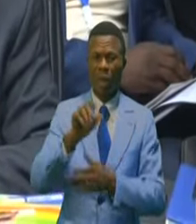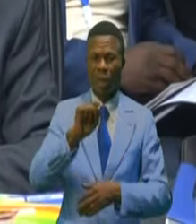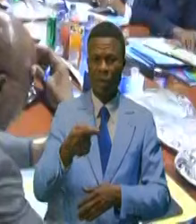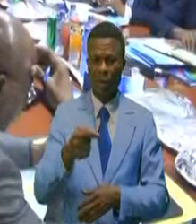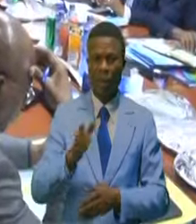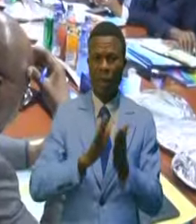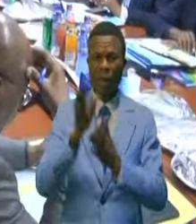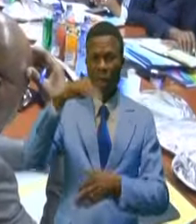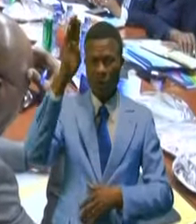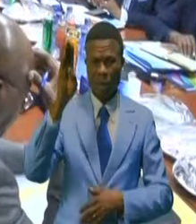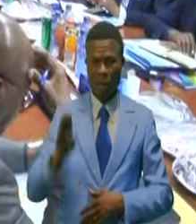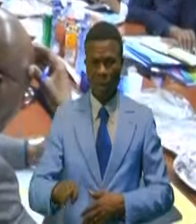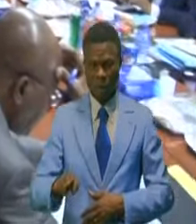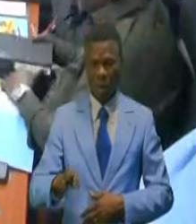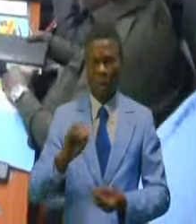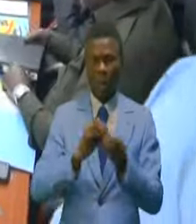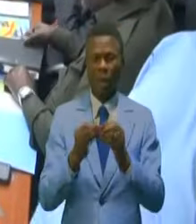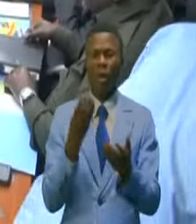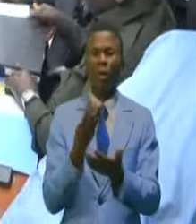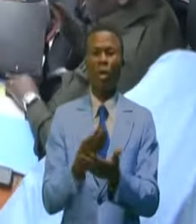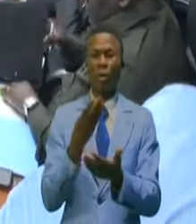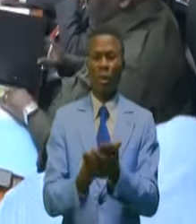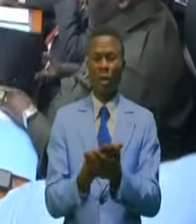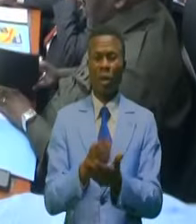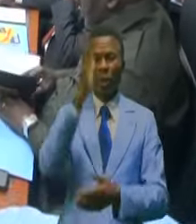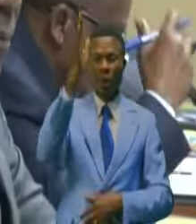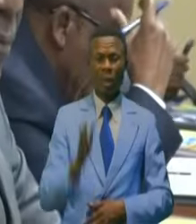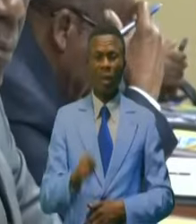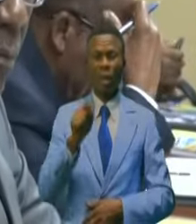95,15% face à des assignations budgétaires de